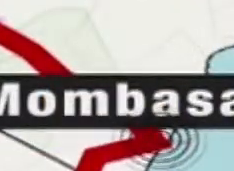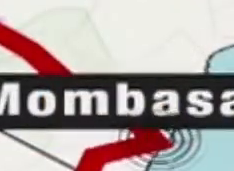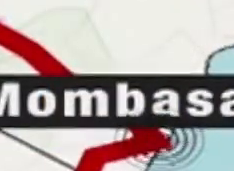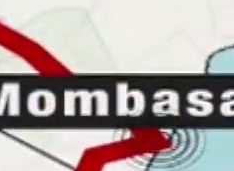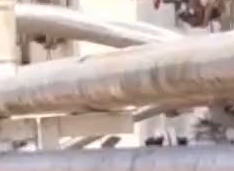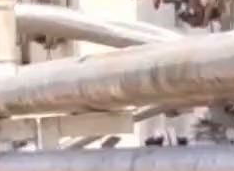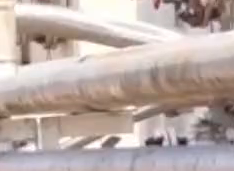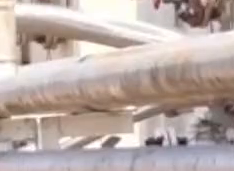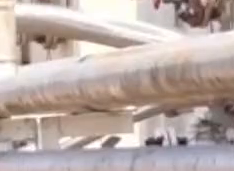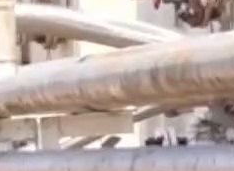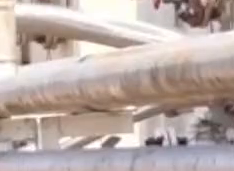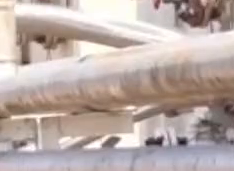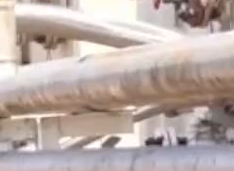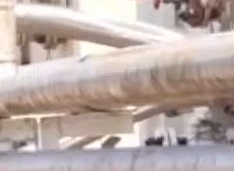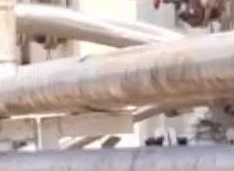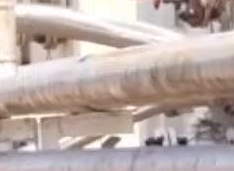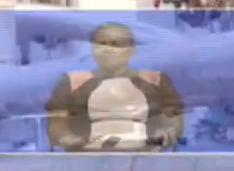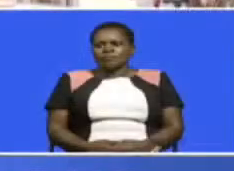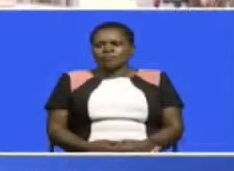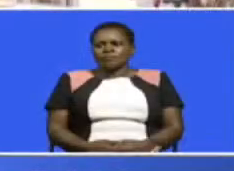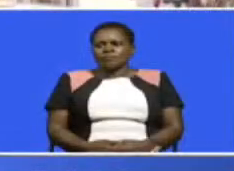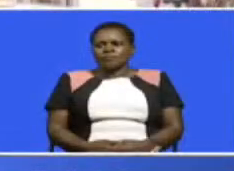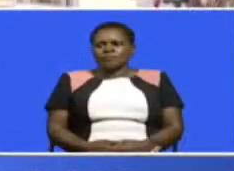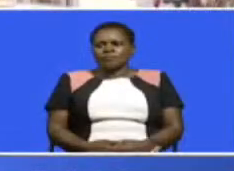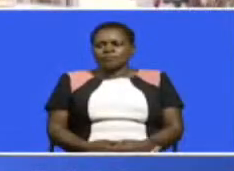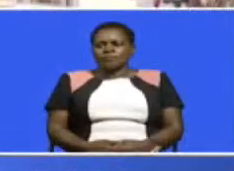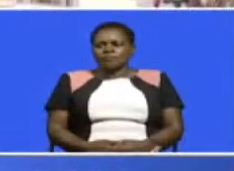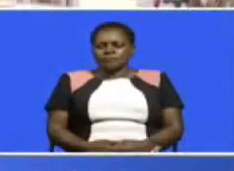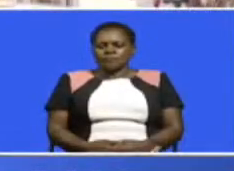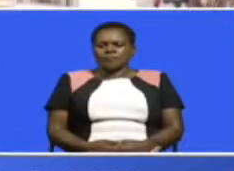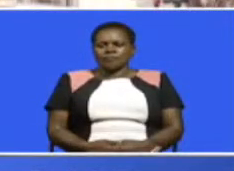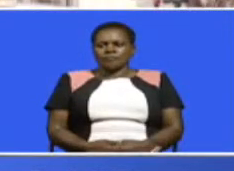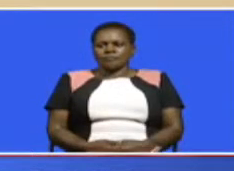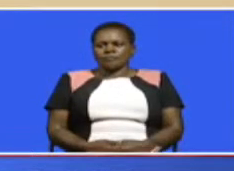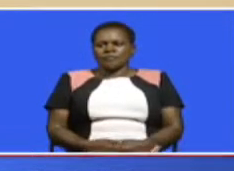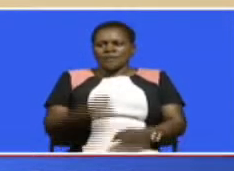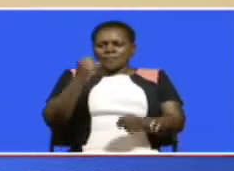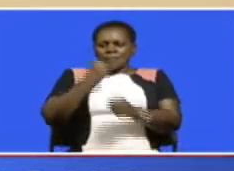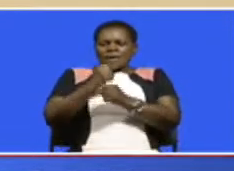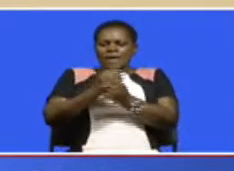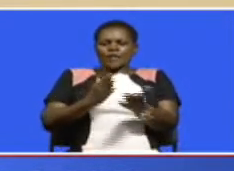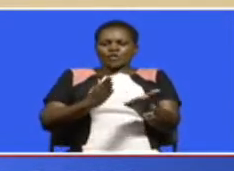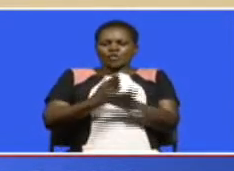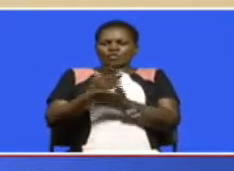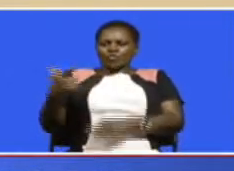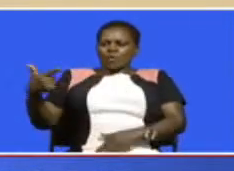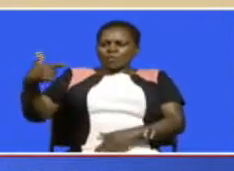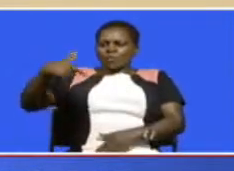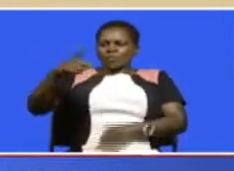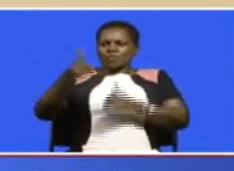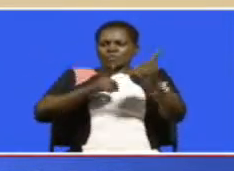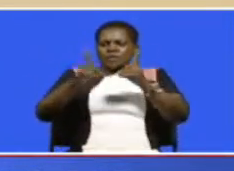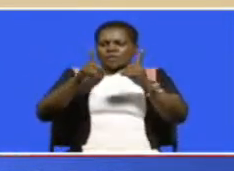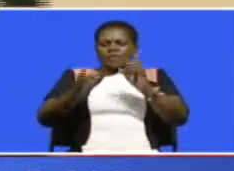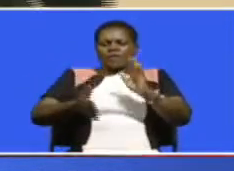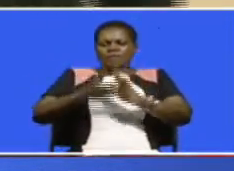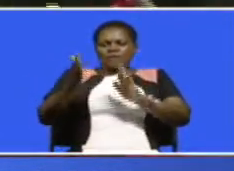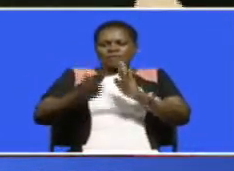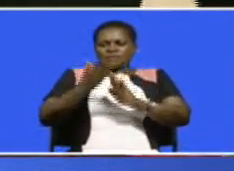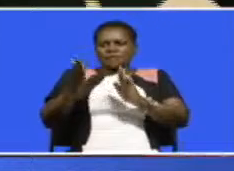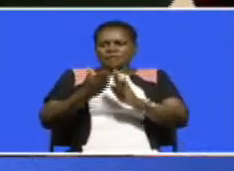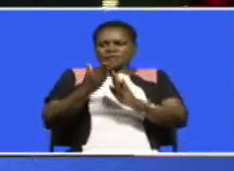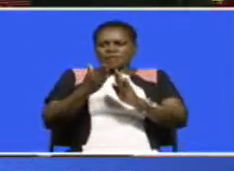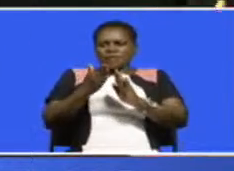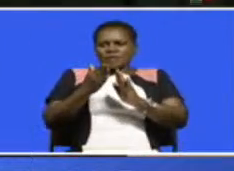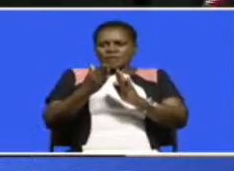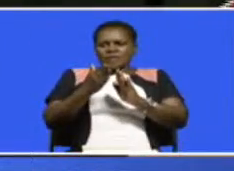litashirikiana na Tanzania katika ujenzi wa bomba mbadala. To ensure petroleum self-sufficiency for the Lake